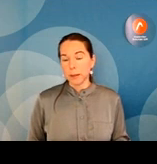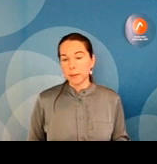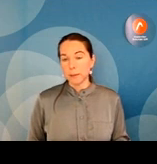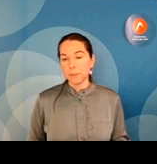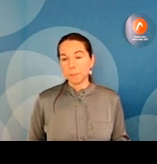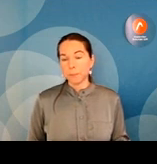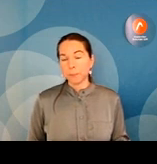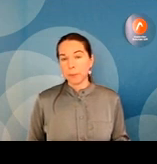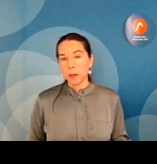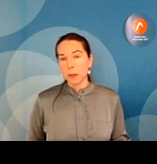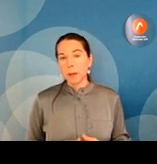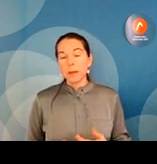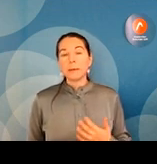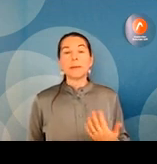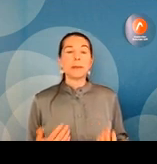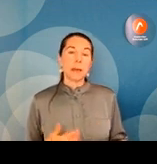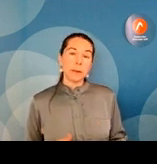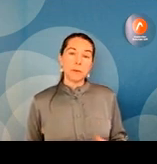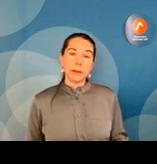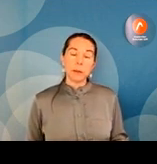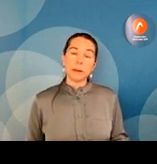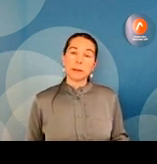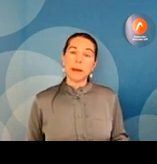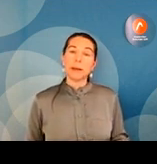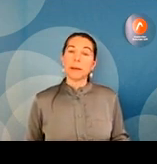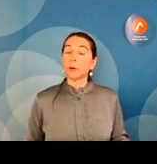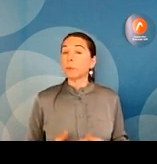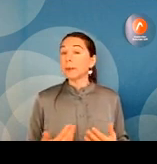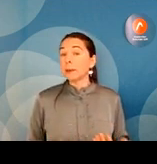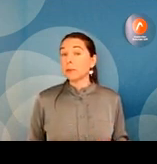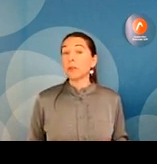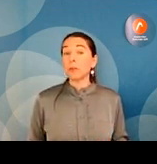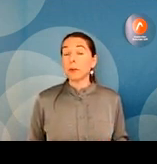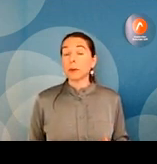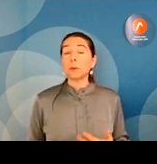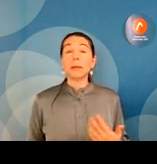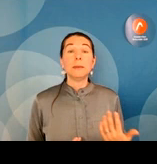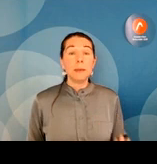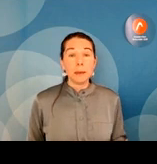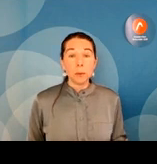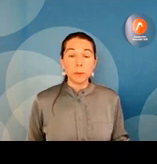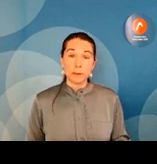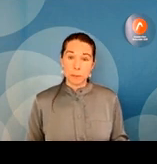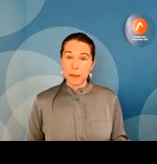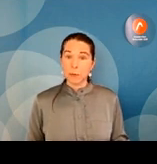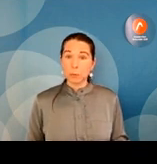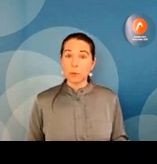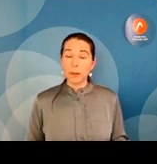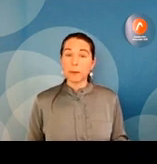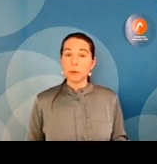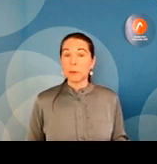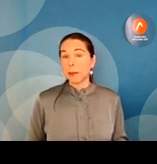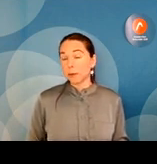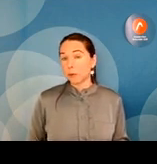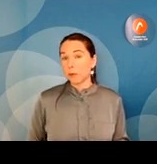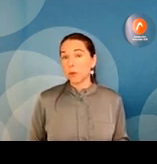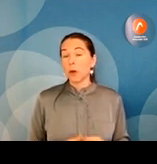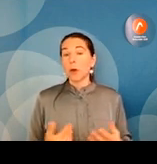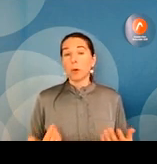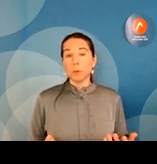och dokumenteras. Det sista kapitlet, fjärde kapitlet, handlar om tillsynen. Och det är DO, diskrimineringsombudsmannen,